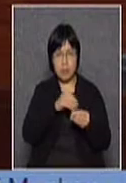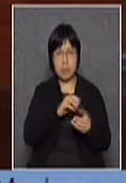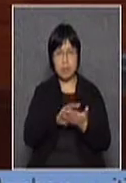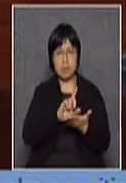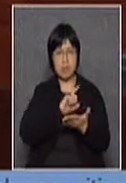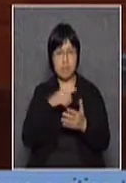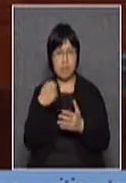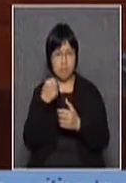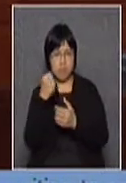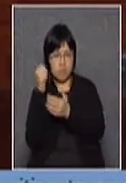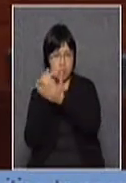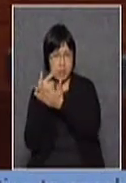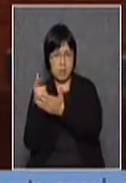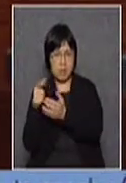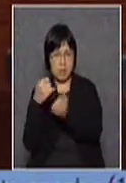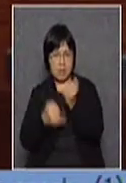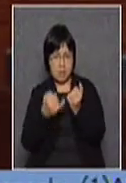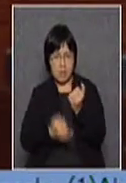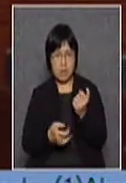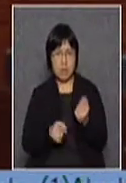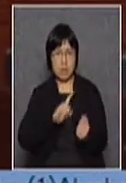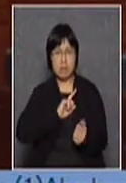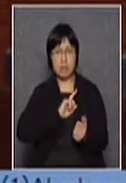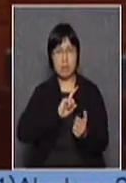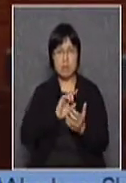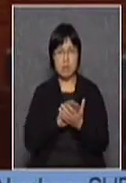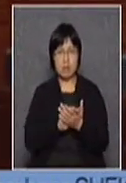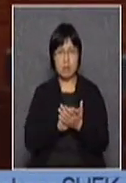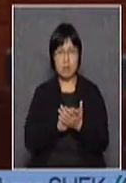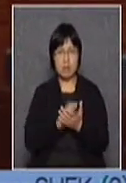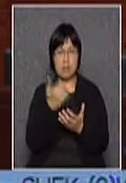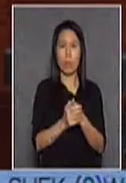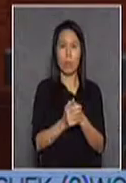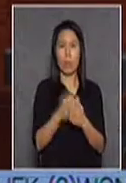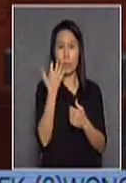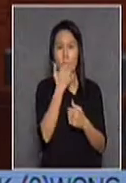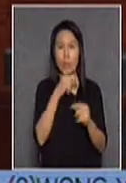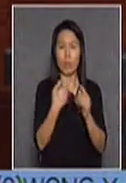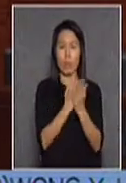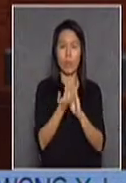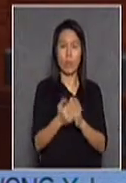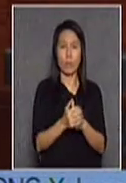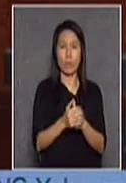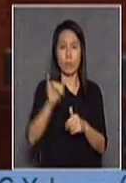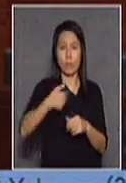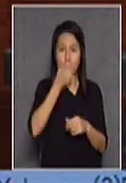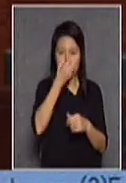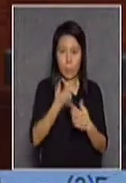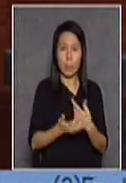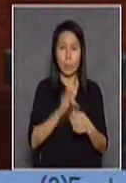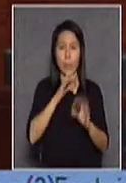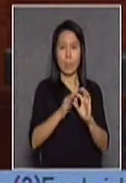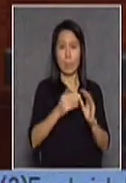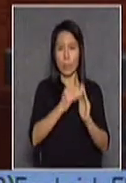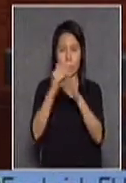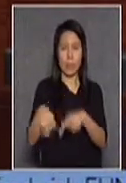權貴嘅子侄啊，自己嗰啲嘅即係親朋戚友啊，嚟香港咧，透過香港可能再移民外